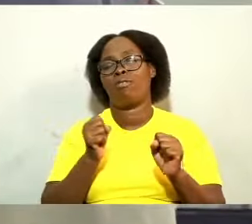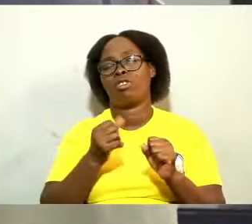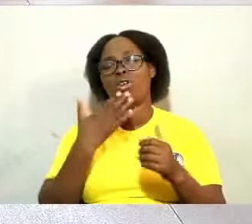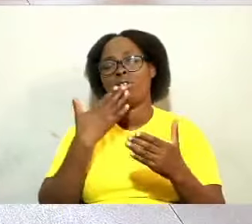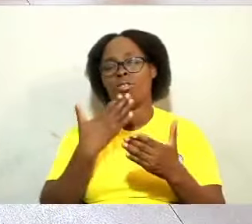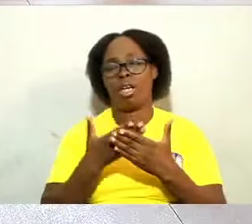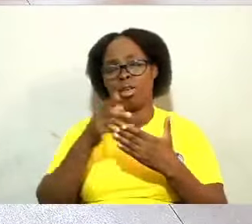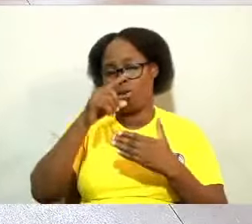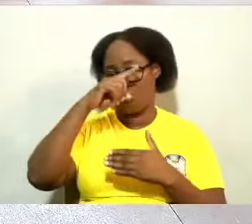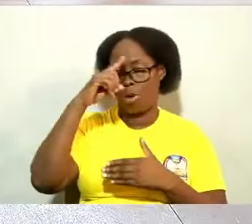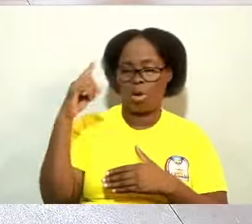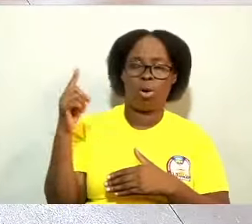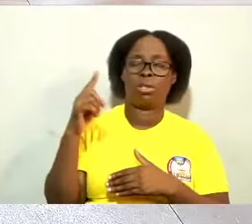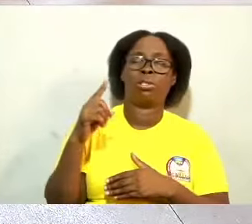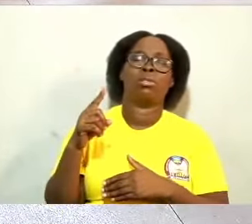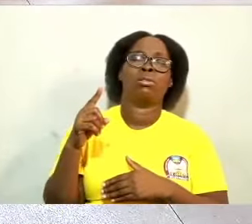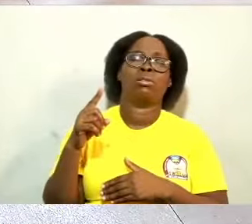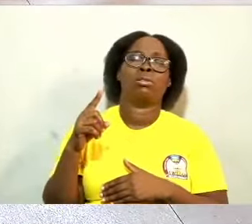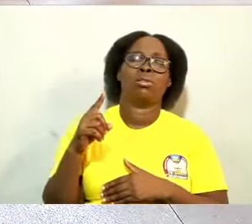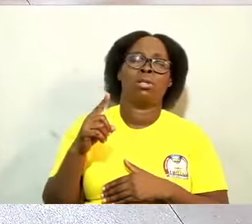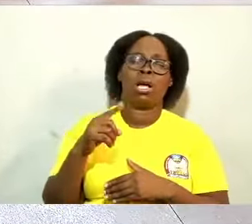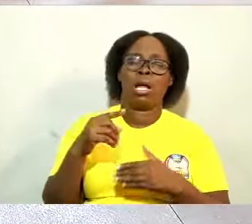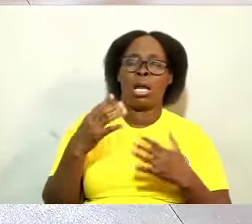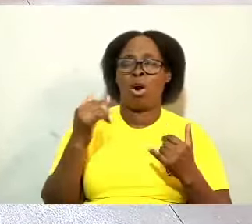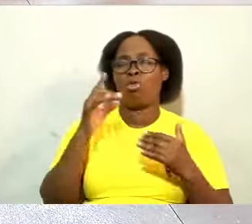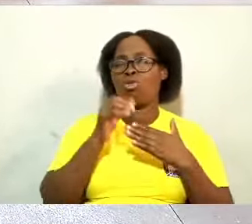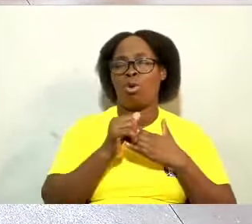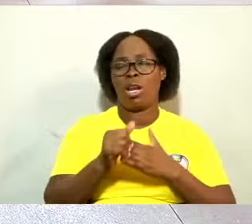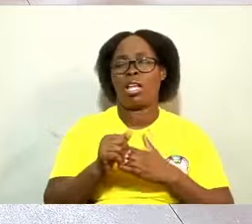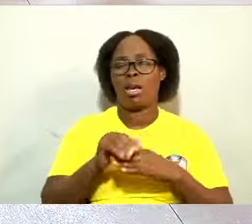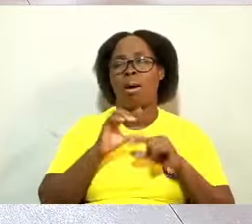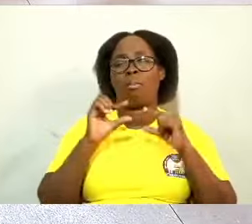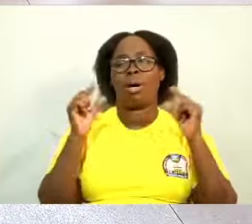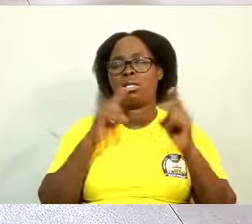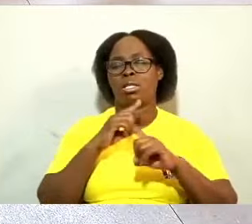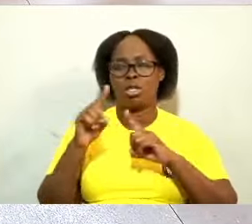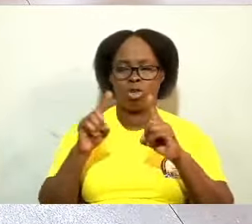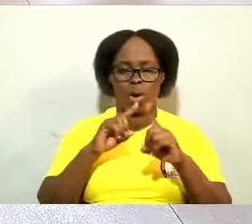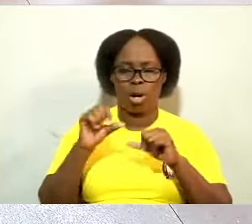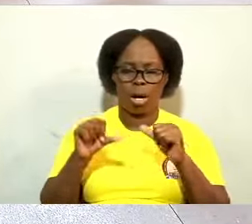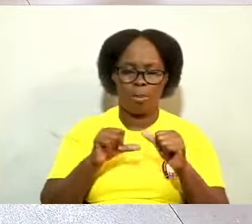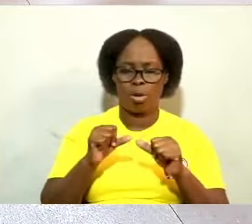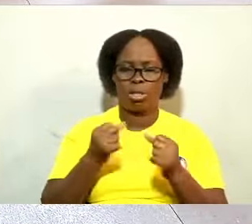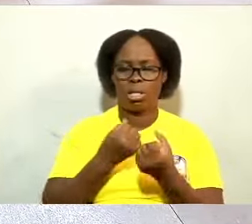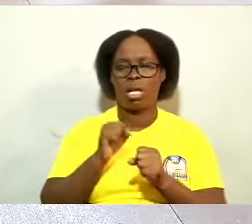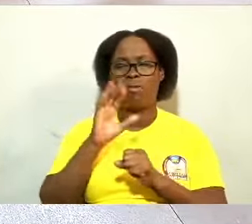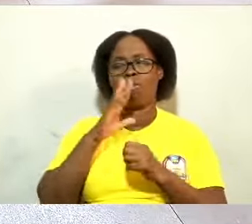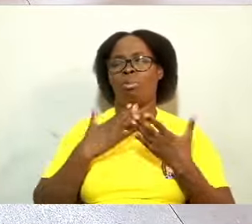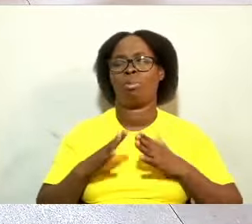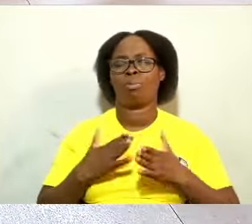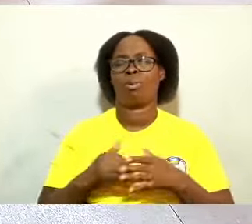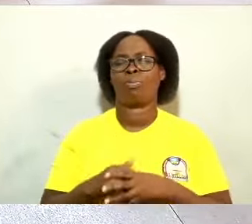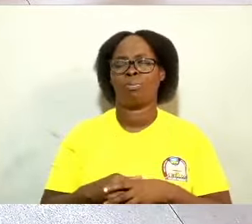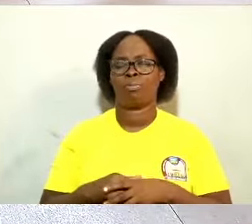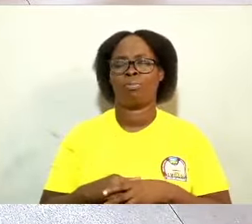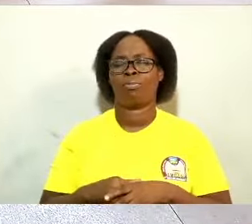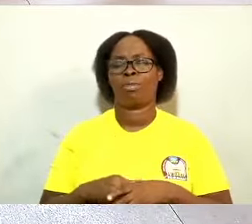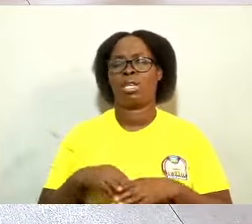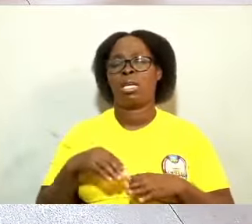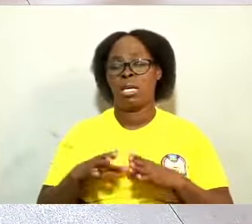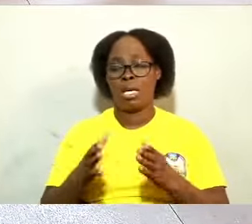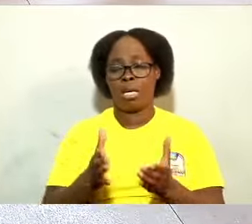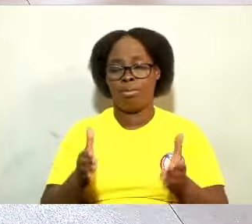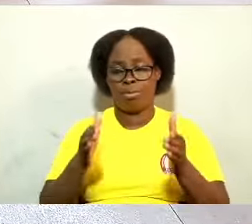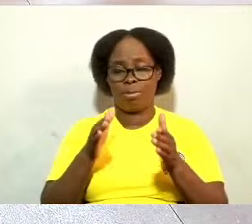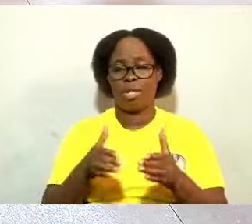yale ambayo umeongoza mchungaji wetu kuyanena. Yesu, okoa watu wako. Katika sanduku